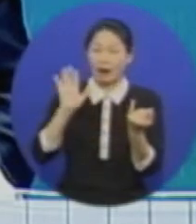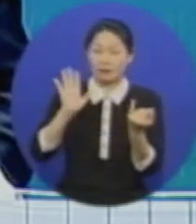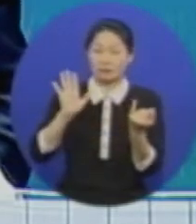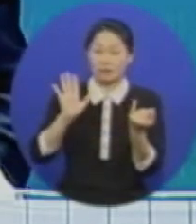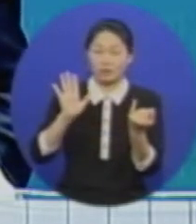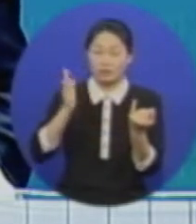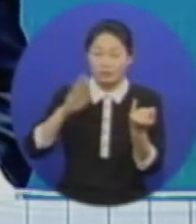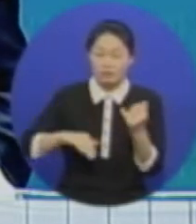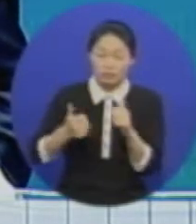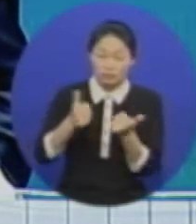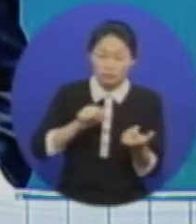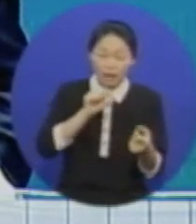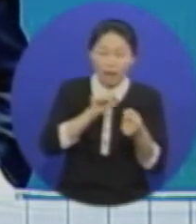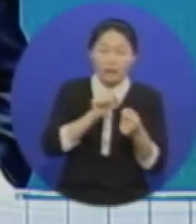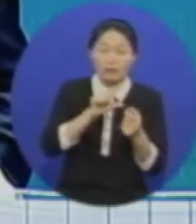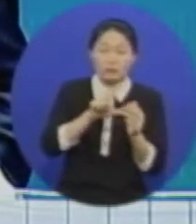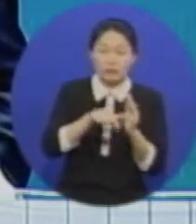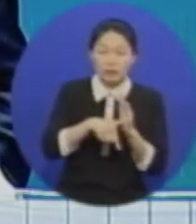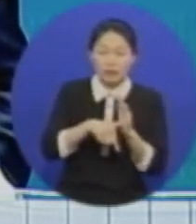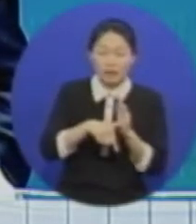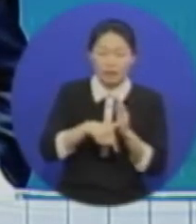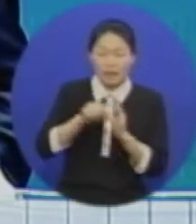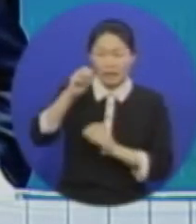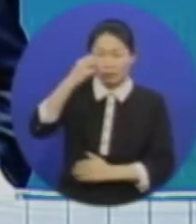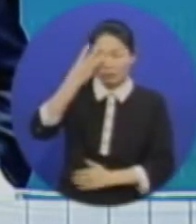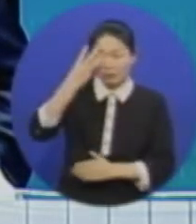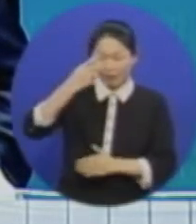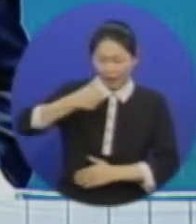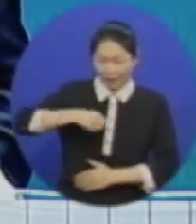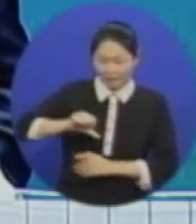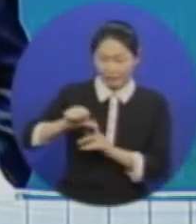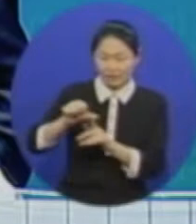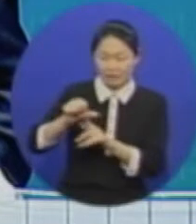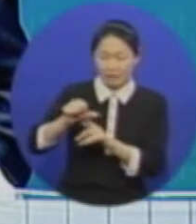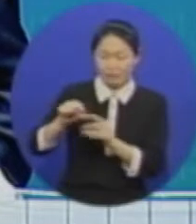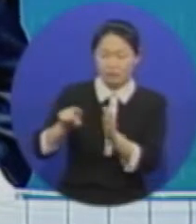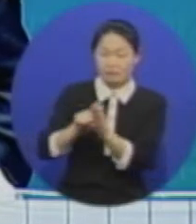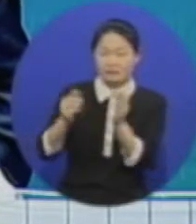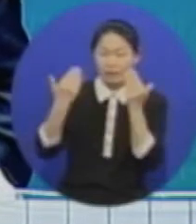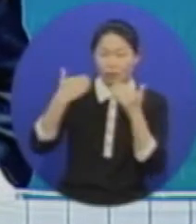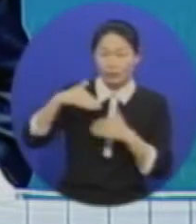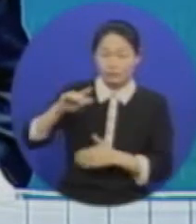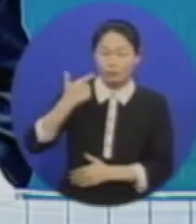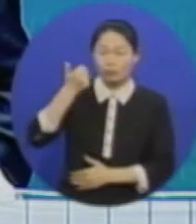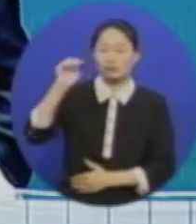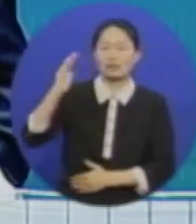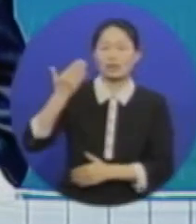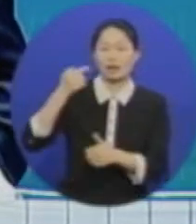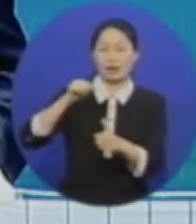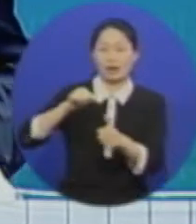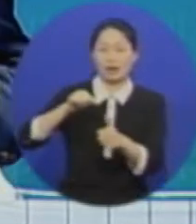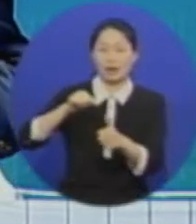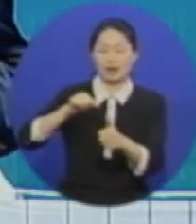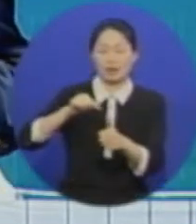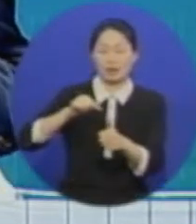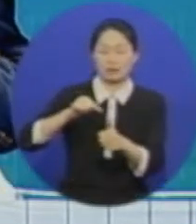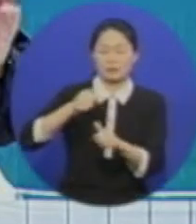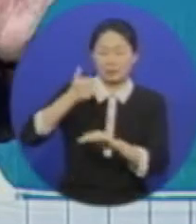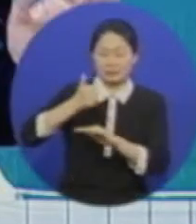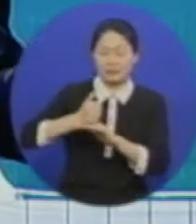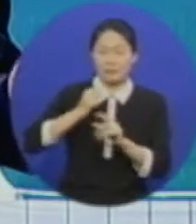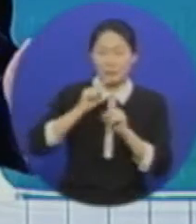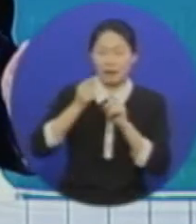임종할 때 가서 아들에게 에너 신학교가 서 목사가 되라 그런 유언을 하고